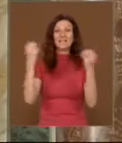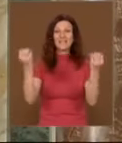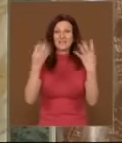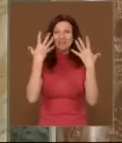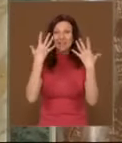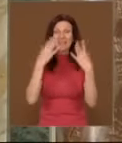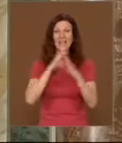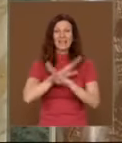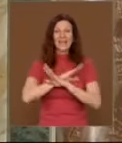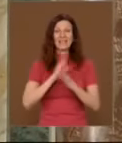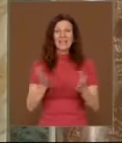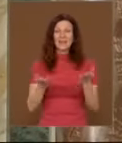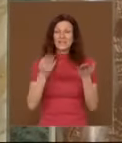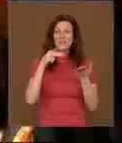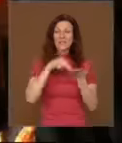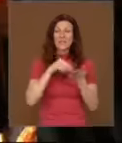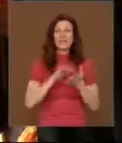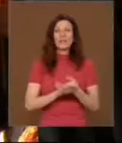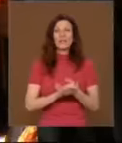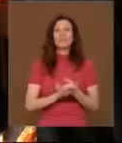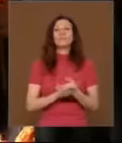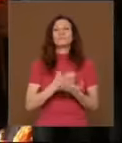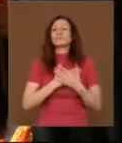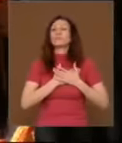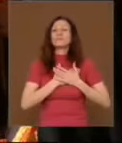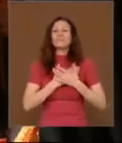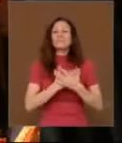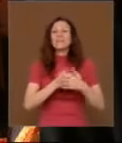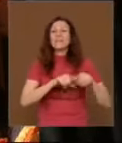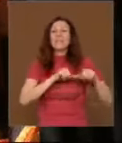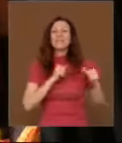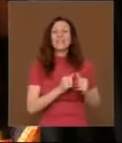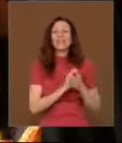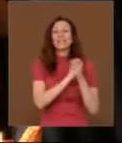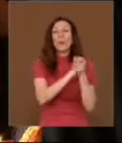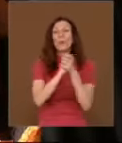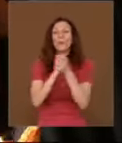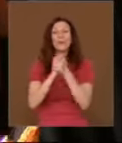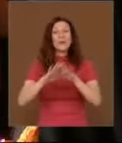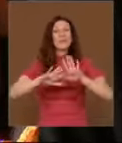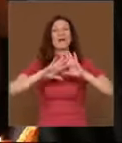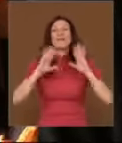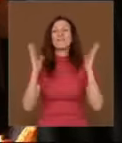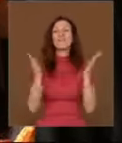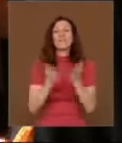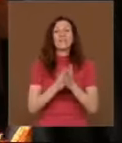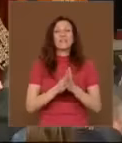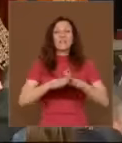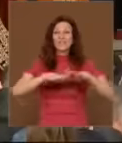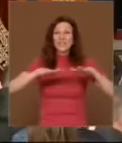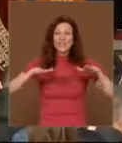възкресението. Отечески и всесърдечно поздравяваме всички чеда на Светата ни Православна